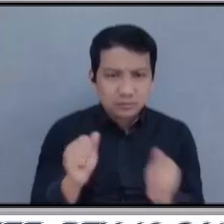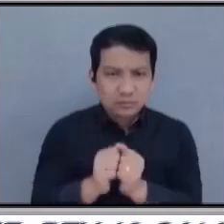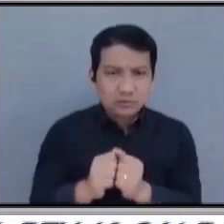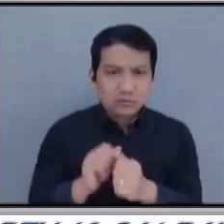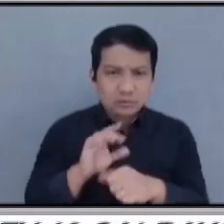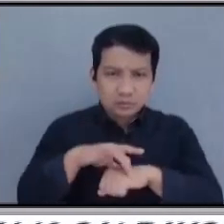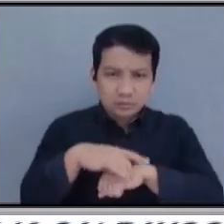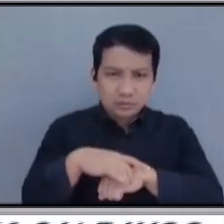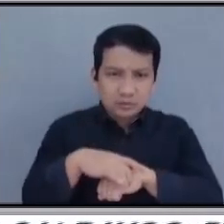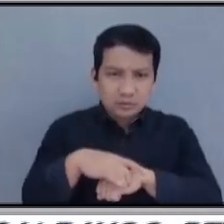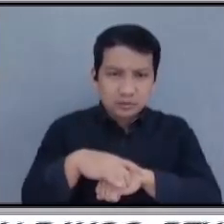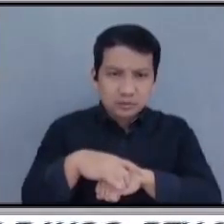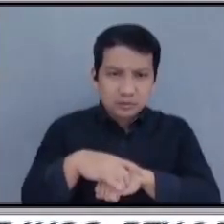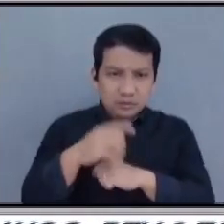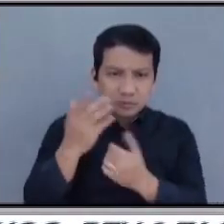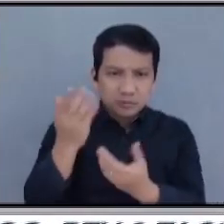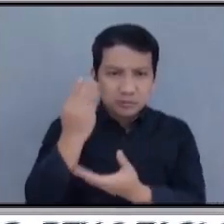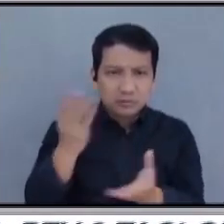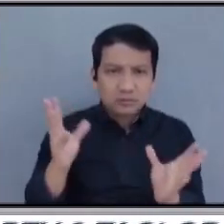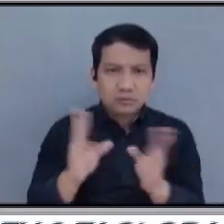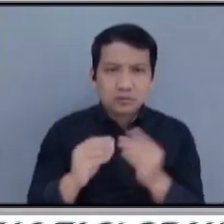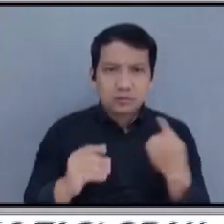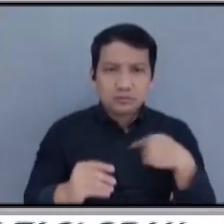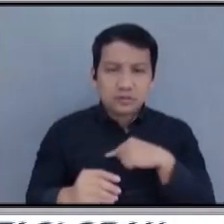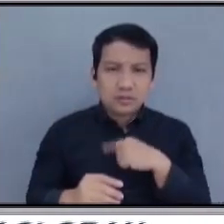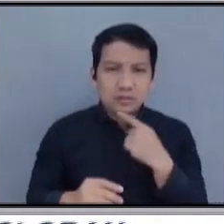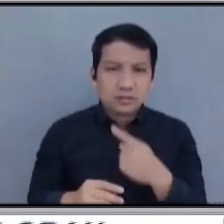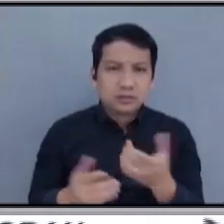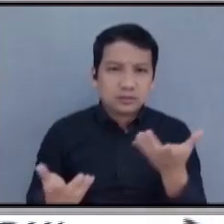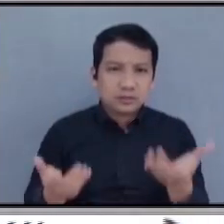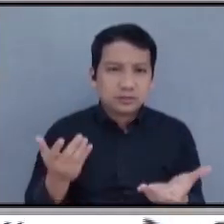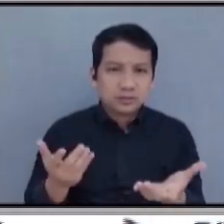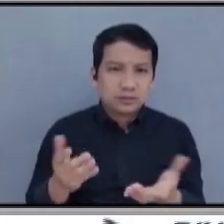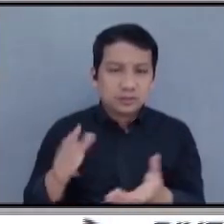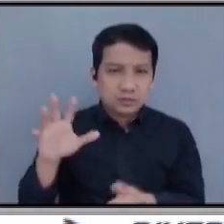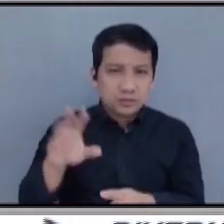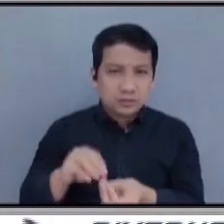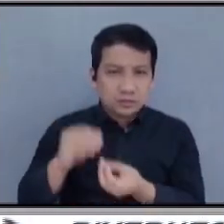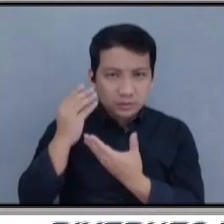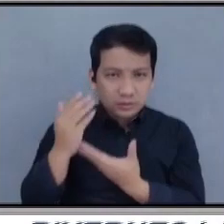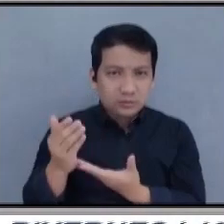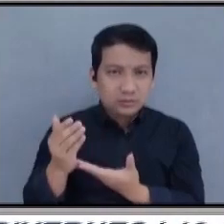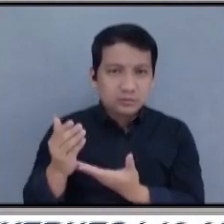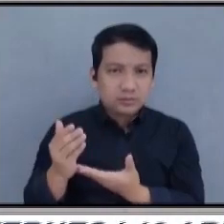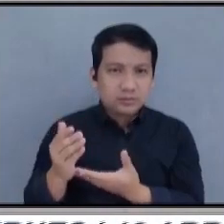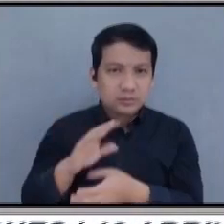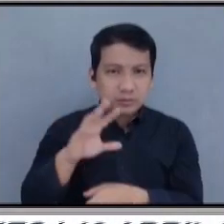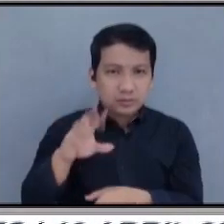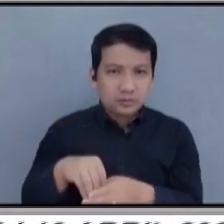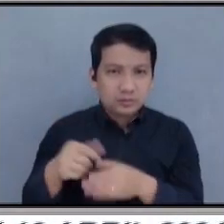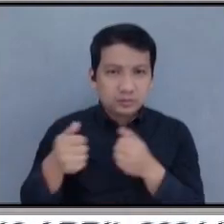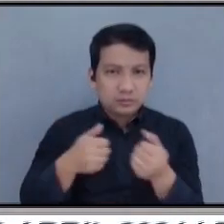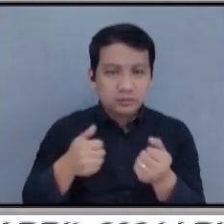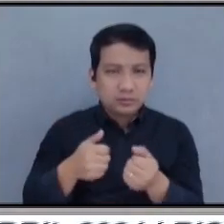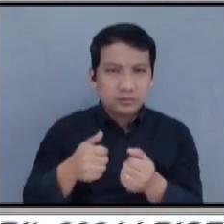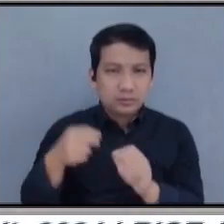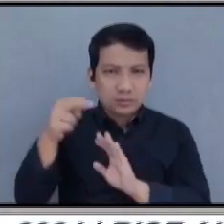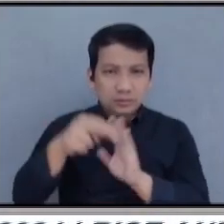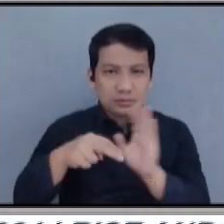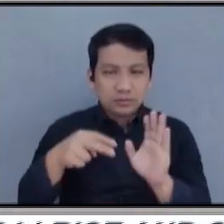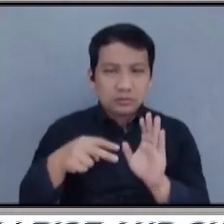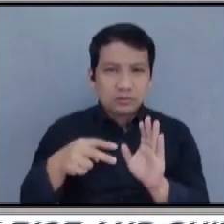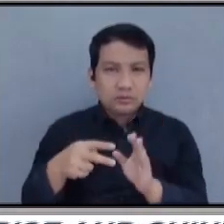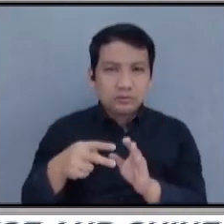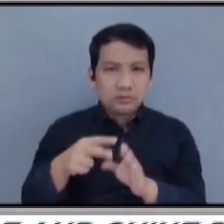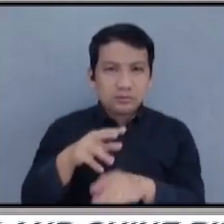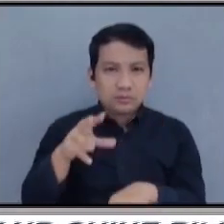dadayo sa iba't ibang probinsya sa bansa ang mga kandidata at sasabak rin sila sa charity visits, school tours,